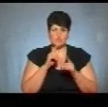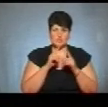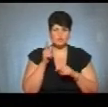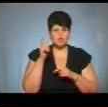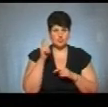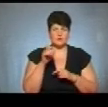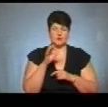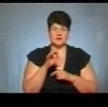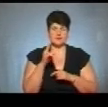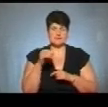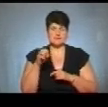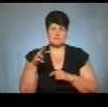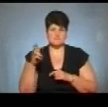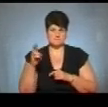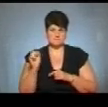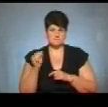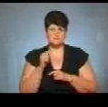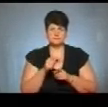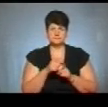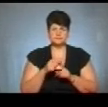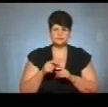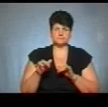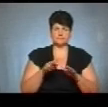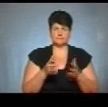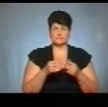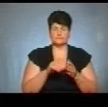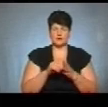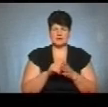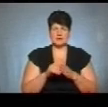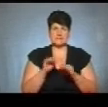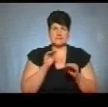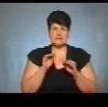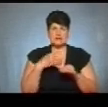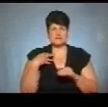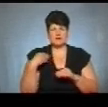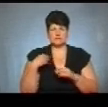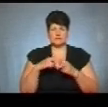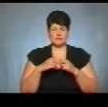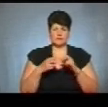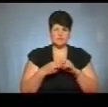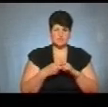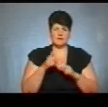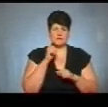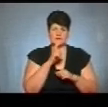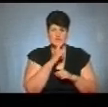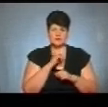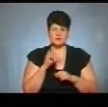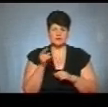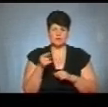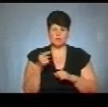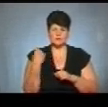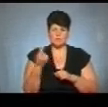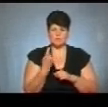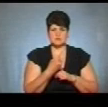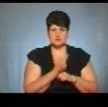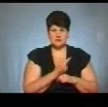Чорткова Ольга Дембіцька. За її словами, у дійстві взяли участь реставратори з Львівської, Івано-Франківської, Вінницької і Тернопільської